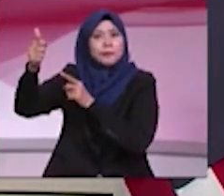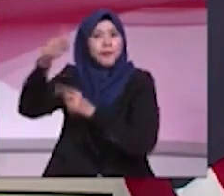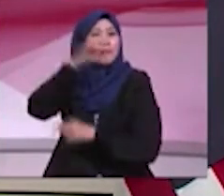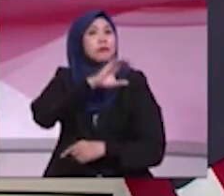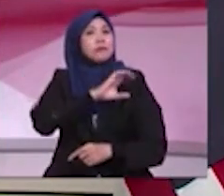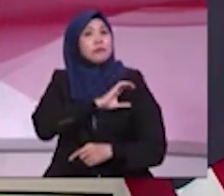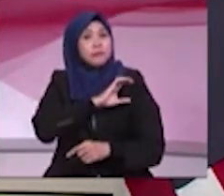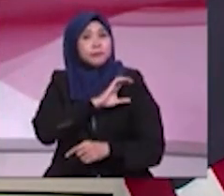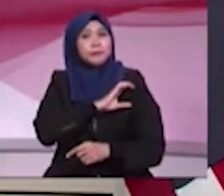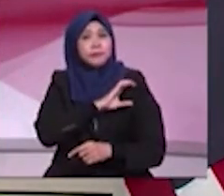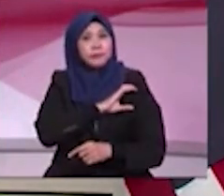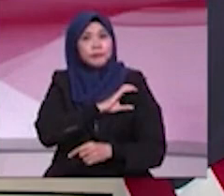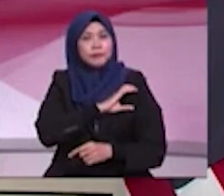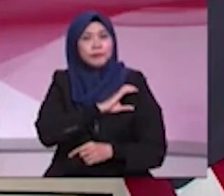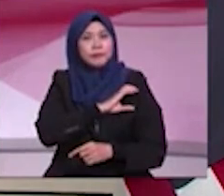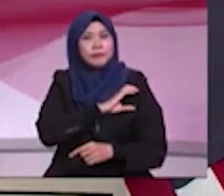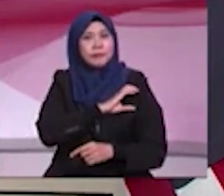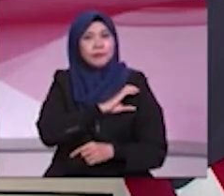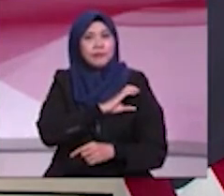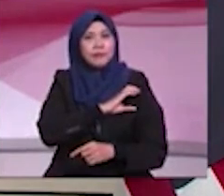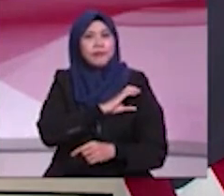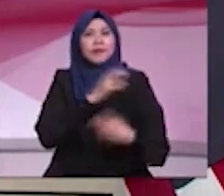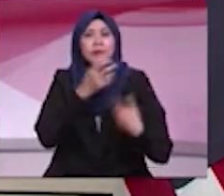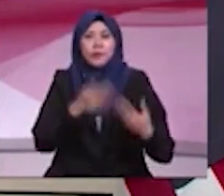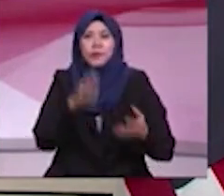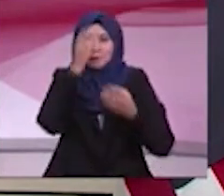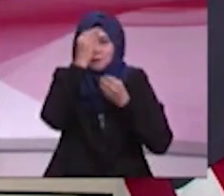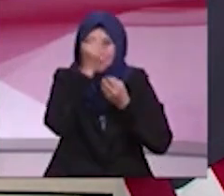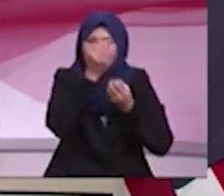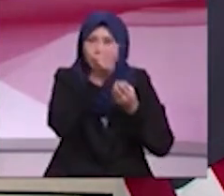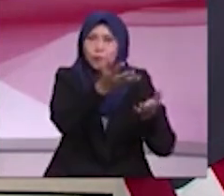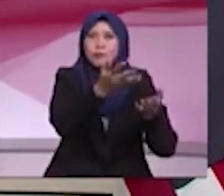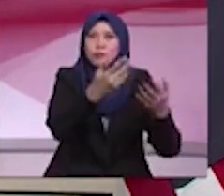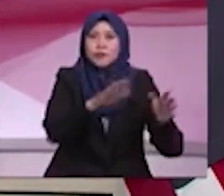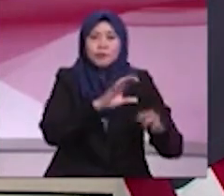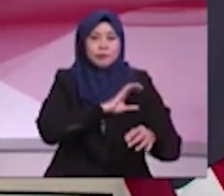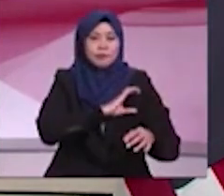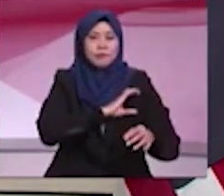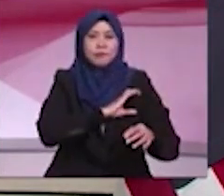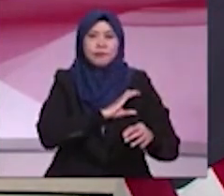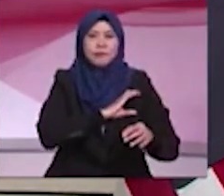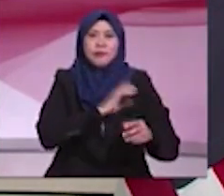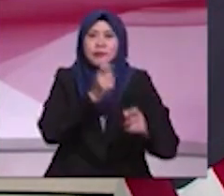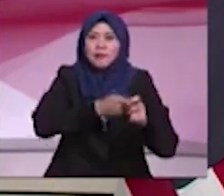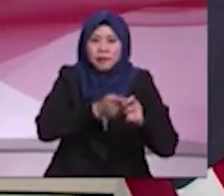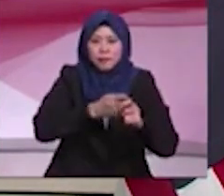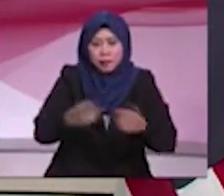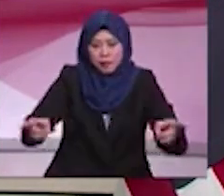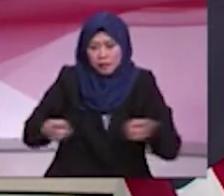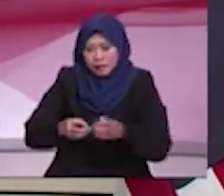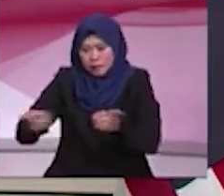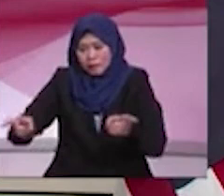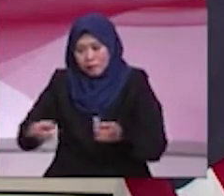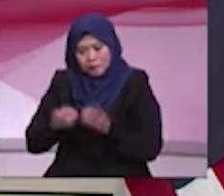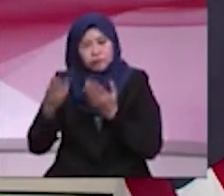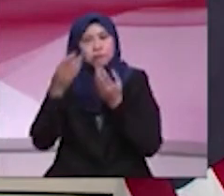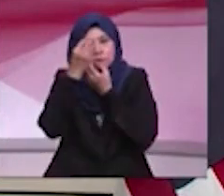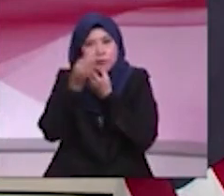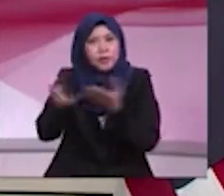PDRM bahawa perkara ini telah pun dimaklumkan kepada pihak polis di setiap daerah di seluruh